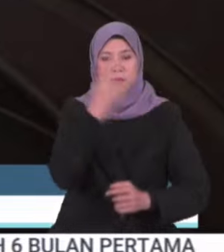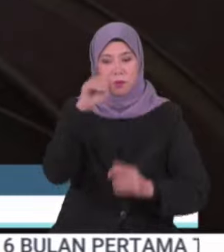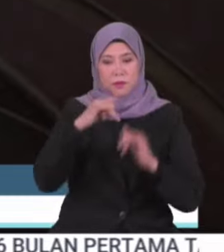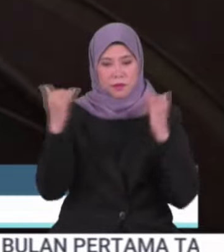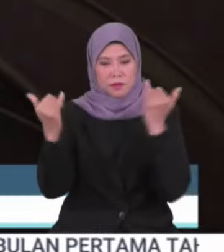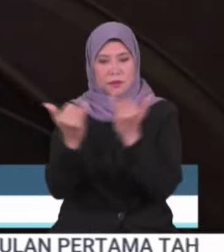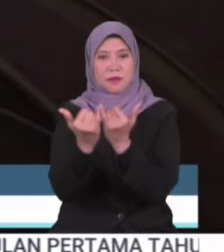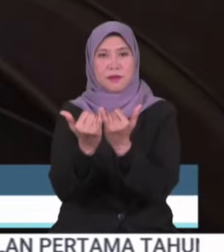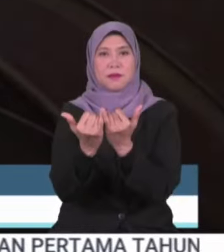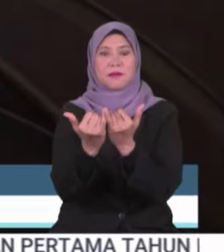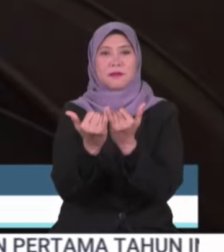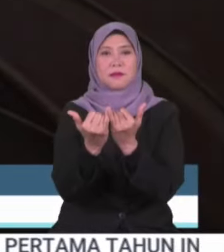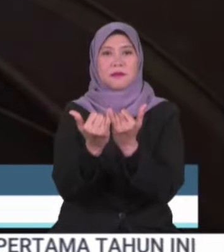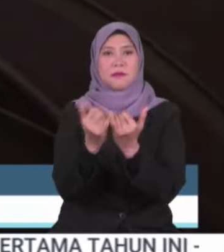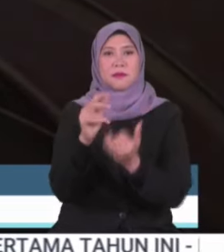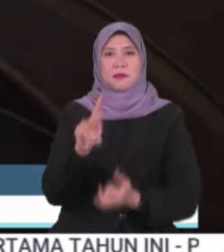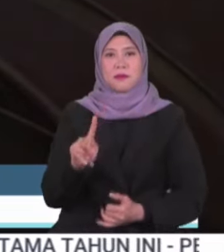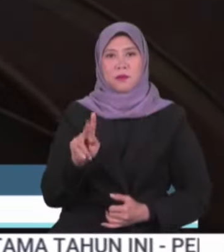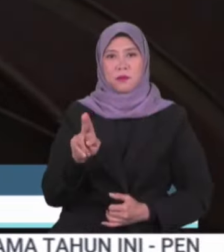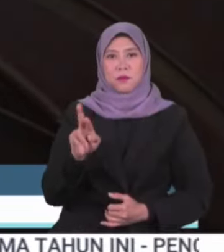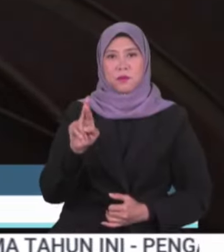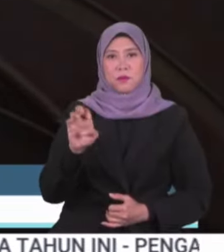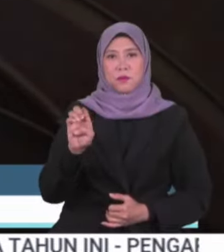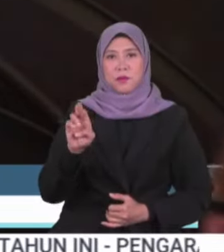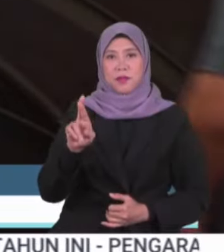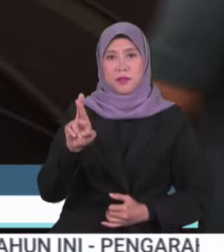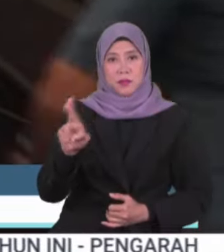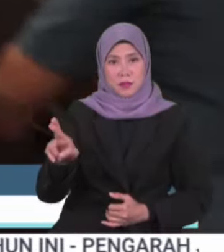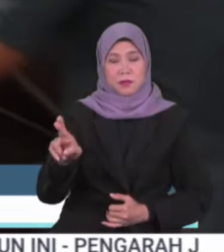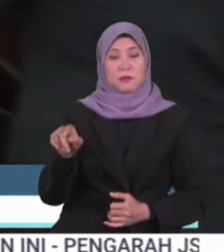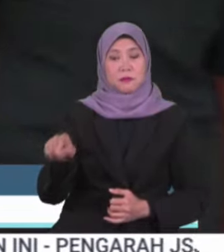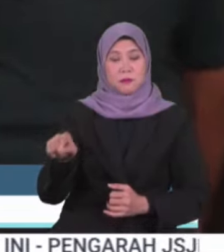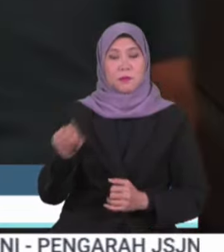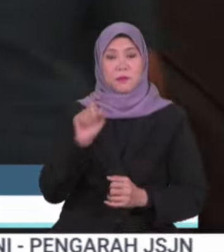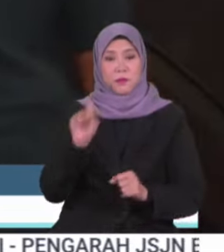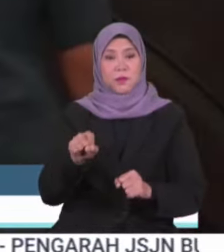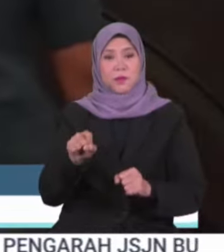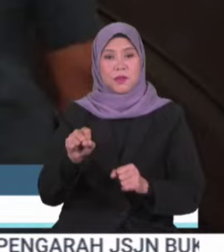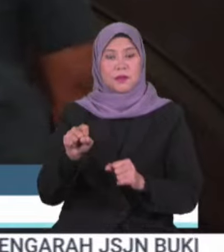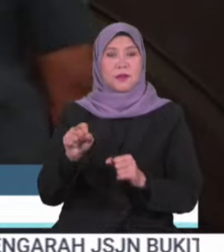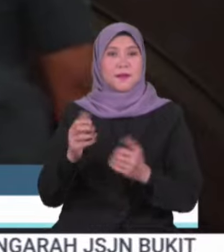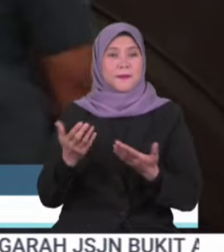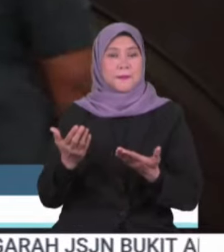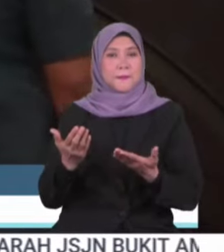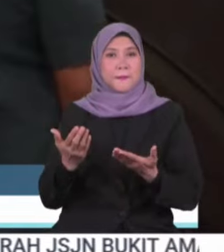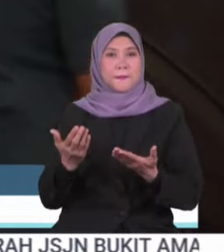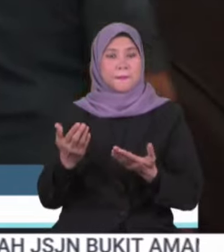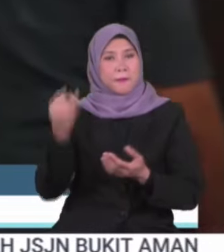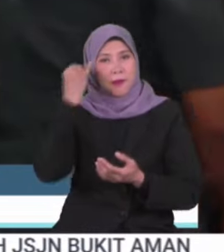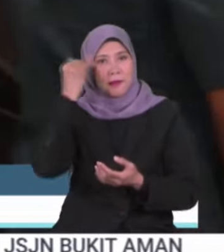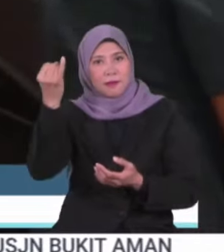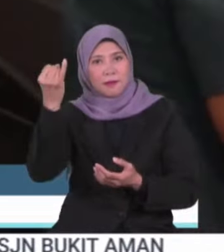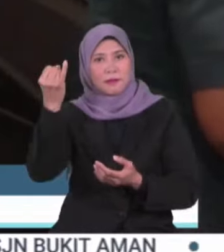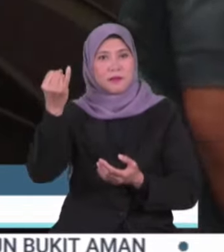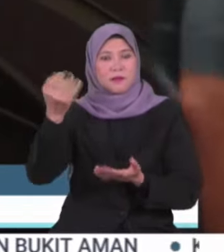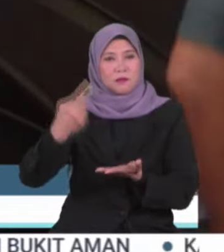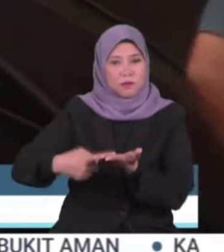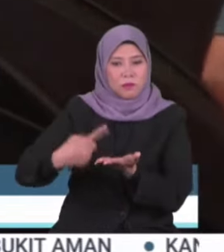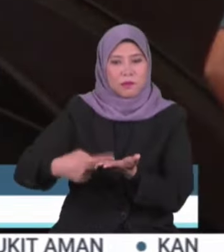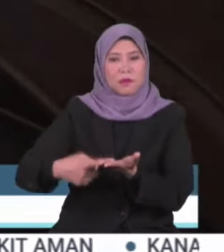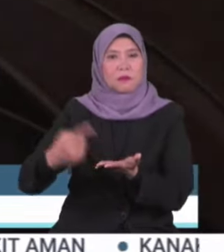Serikat kuliah ini supaya mereka dapat menyampaikan mungkin pandangan mereka